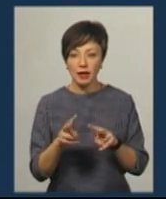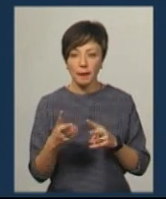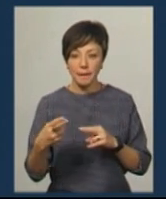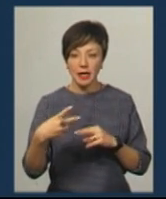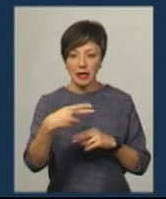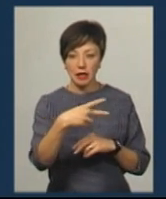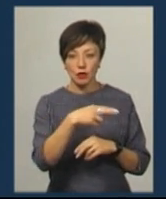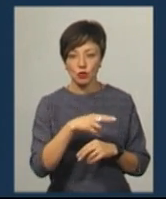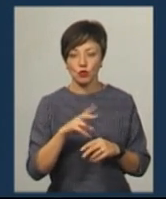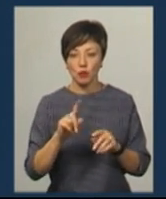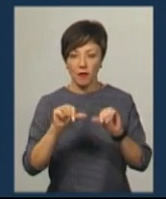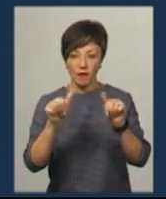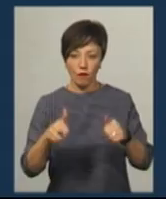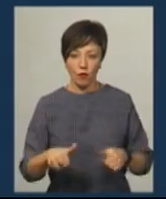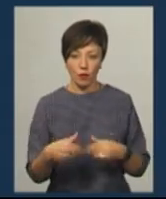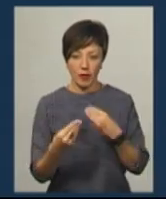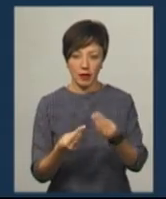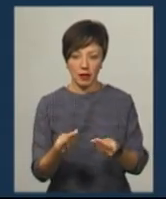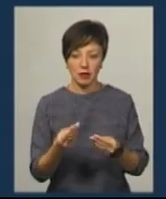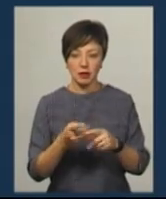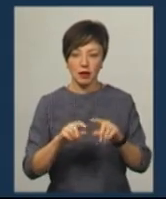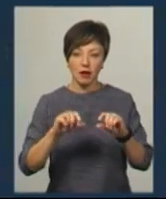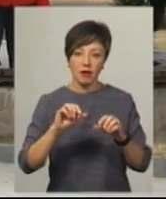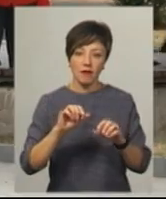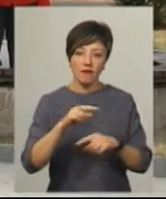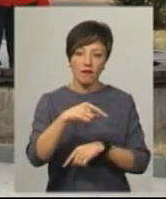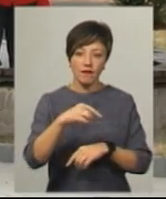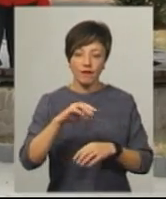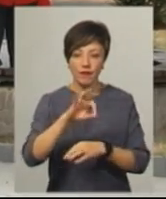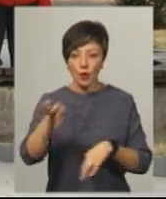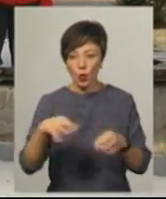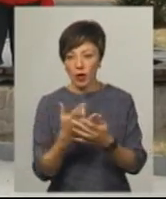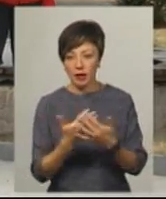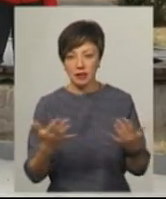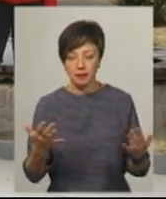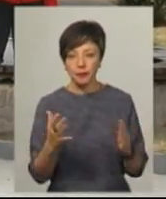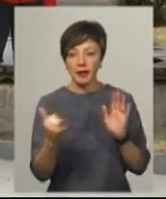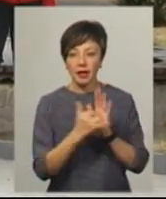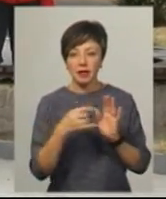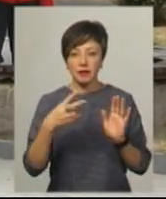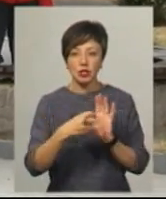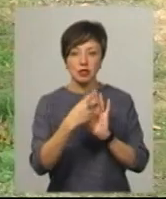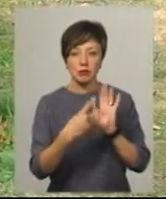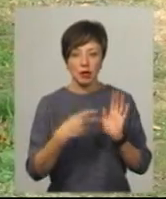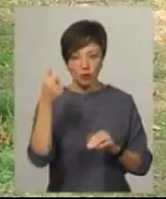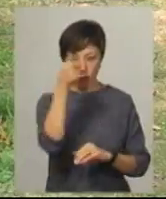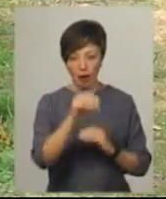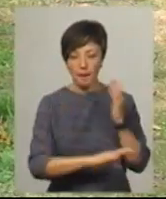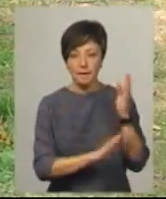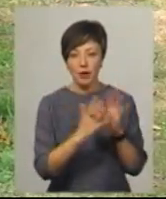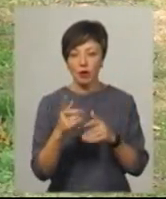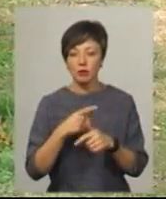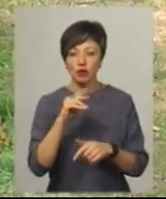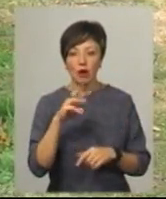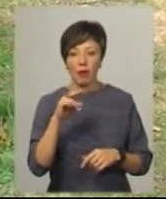підрізу, досягаючи якихось елементів, геометричні фігури. Нагадаю, топіарі встановили у 2017 році у парку імені Чекмана